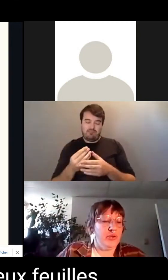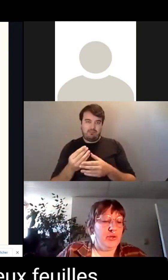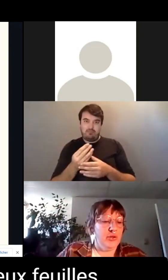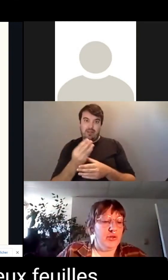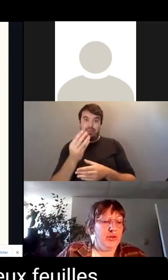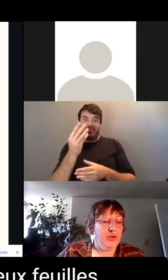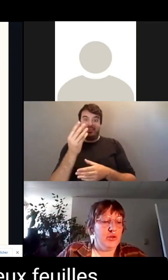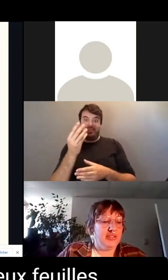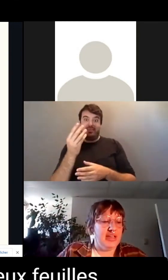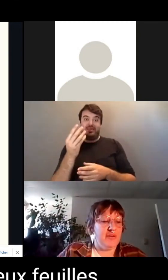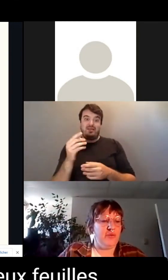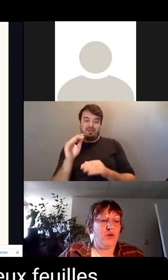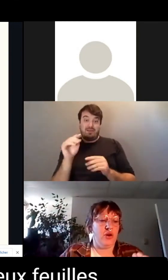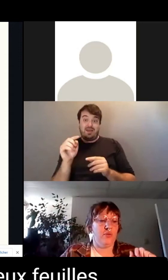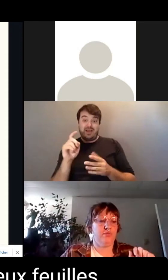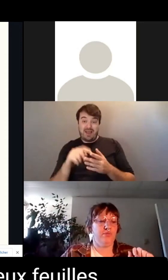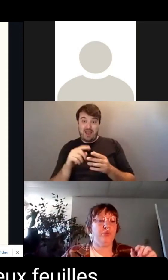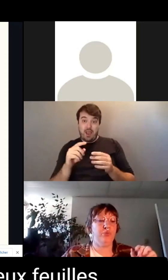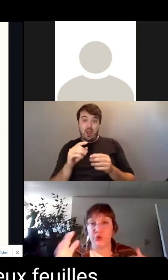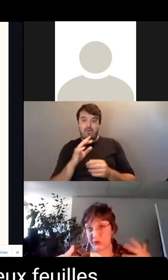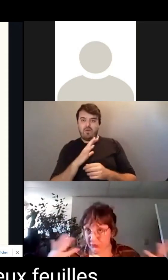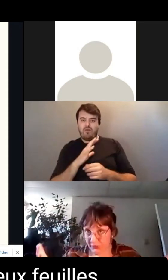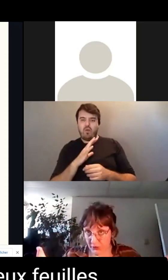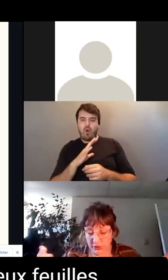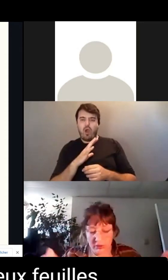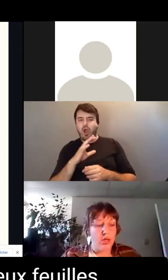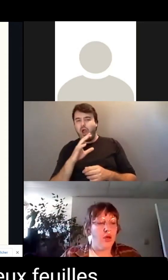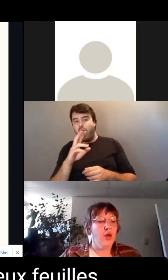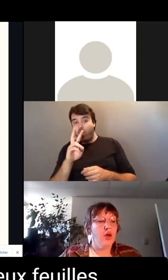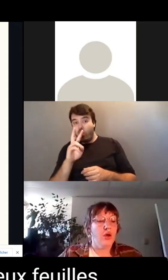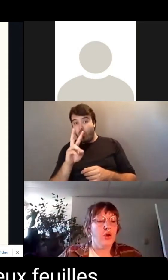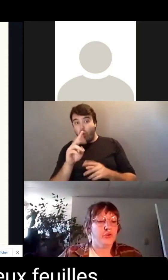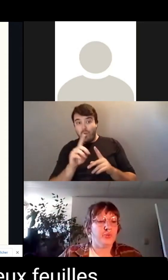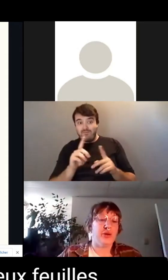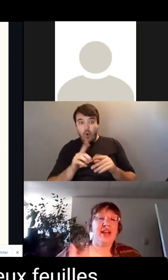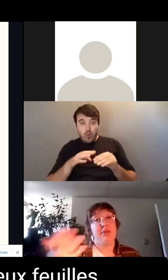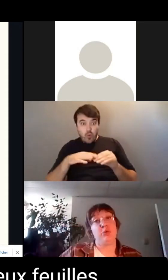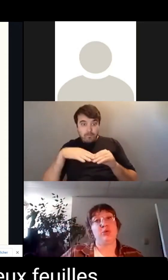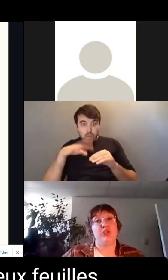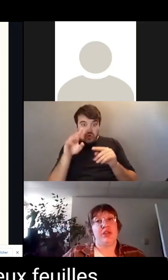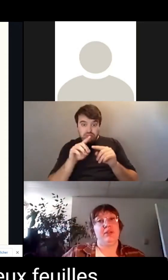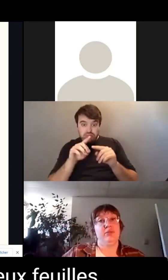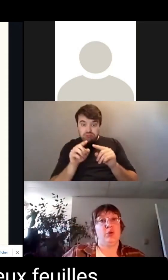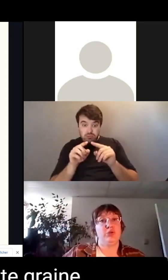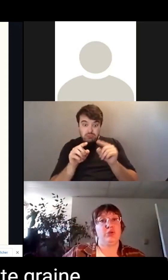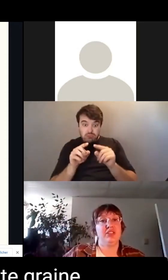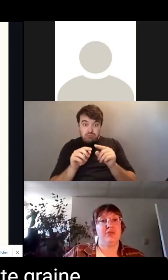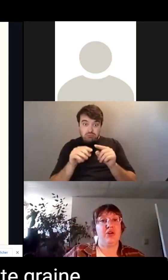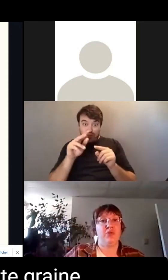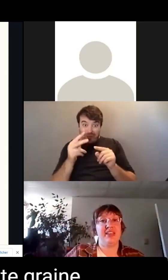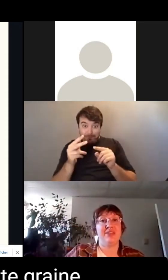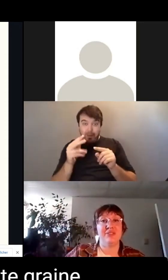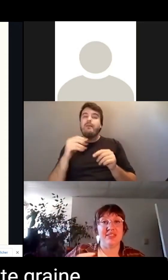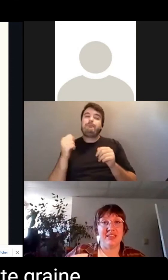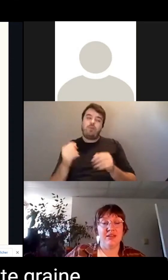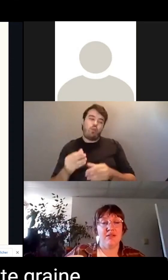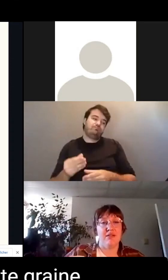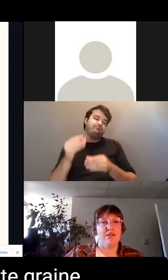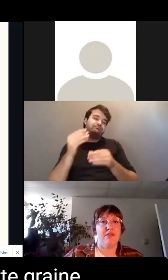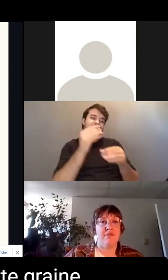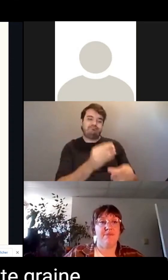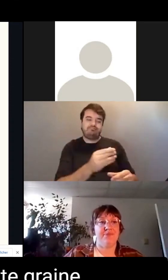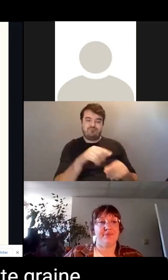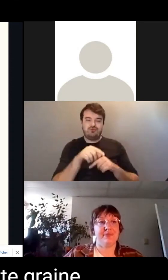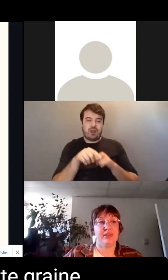donc, lorsqu'elle va avoir plus de 2 feuilles, je pourrais la mettre au jardin. Donc, ça va avoir évité